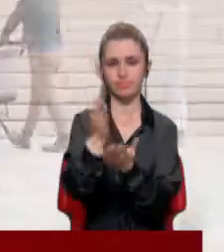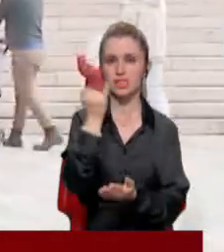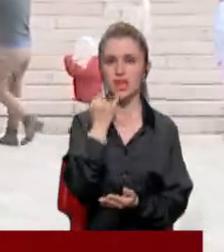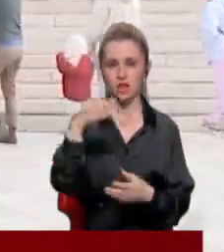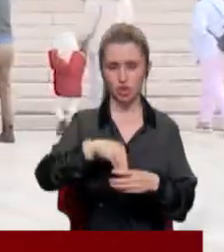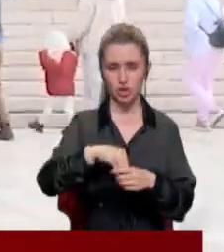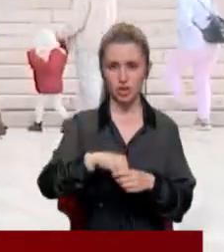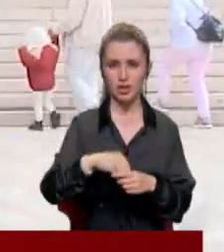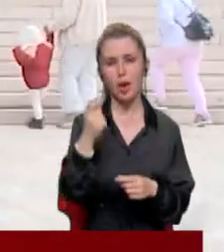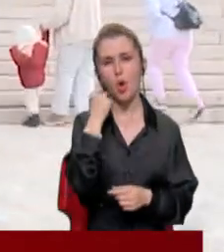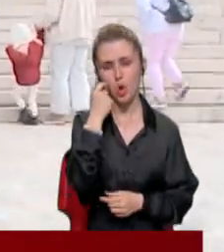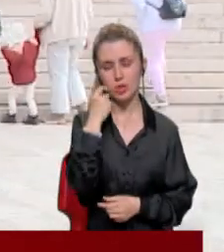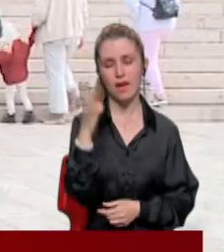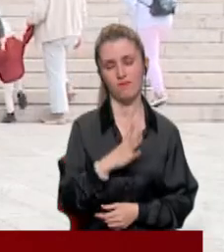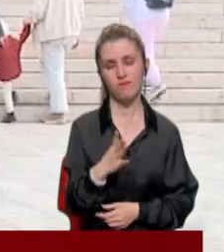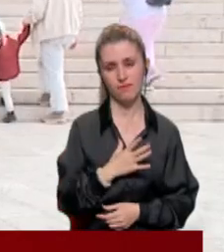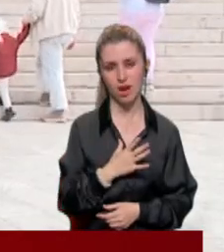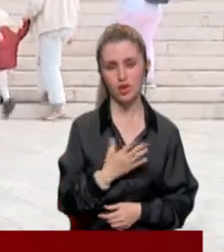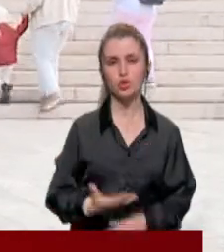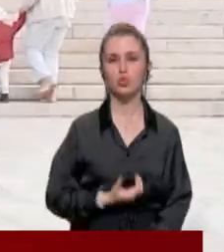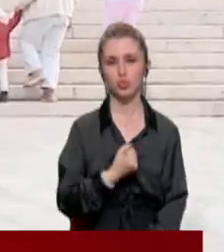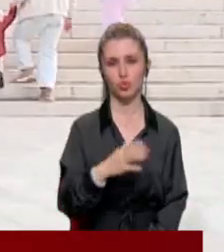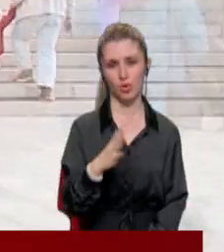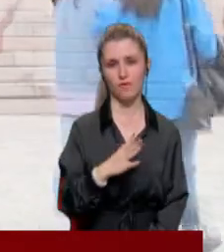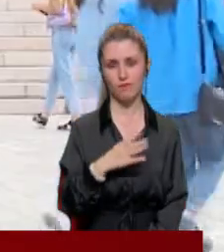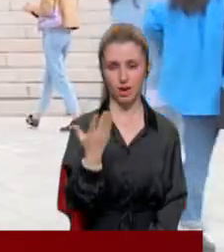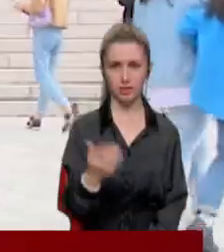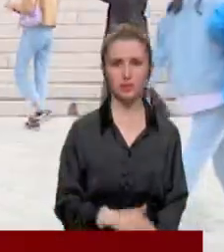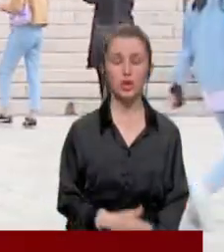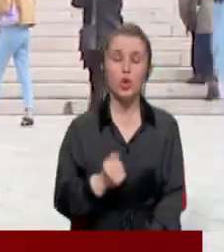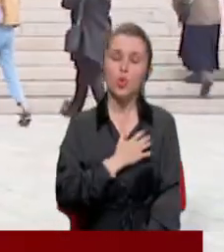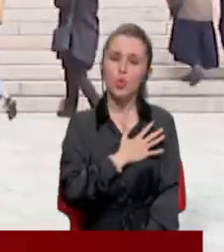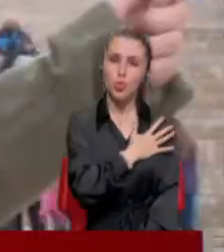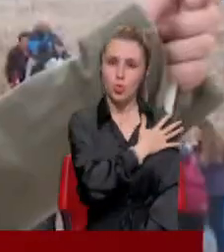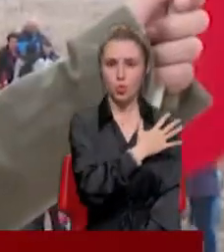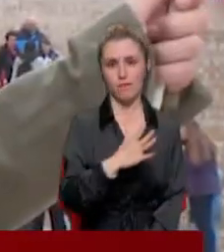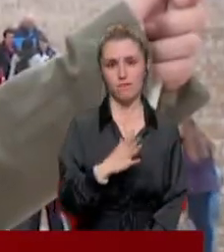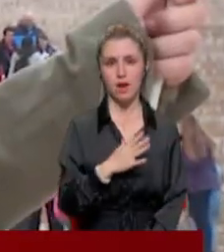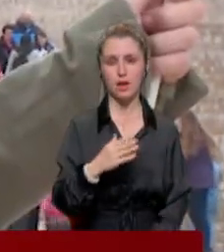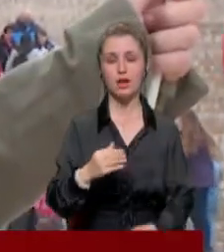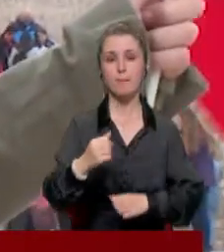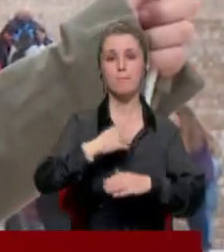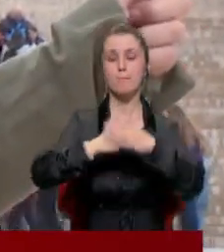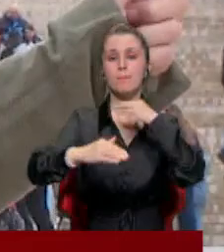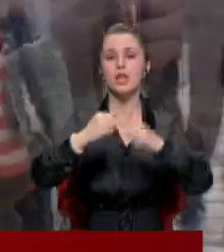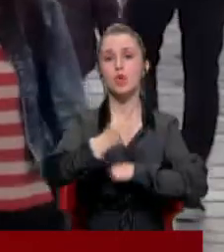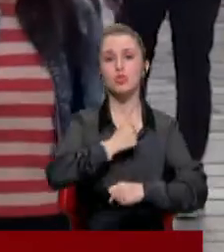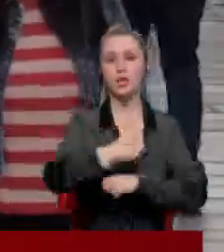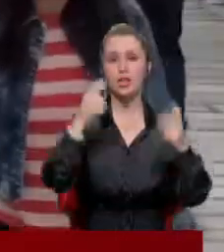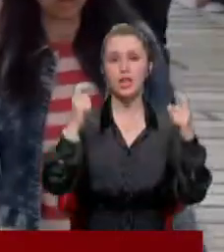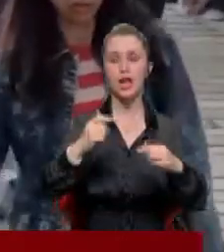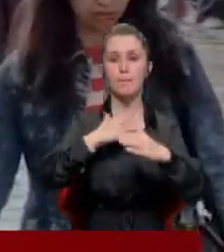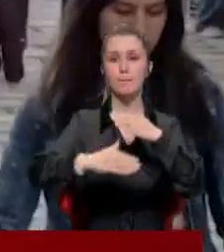için. Biraz özlem duygusu ve üzüntüyle geliyorum. Gurur duyarak geri dönüyorum. Milli mücadelenin karargahı,